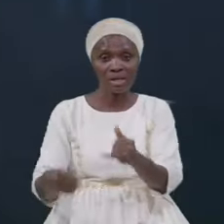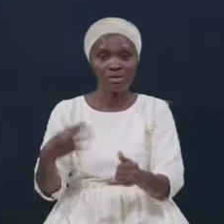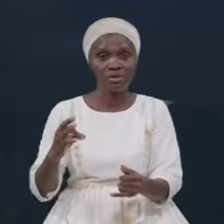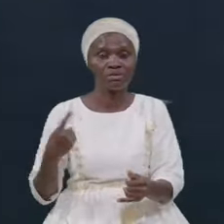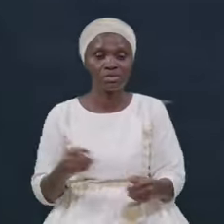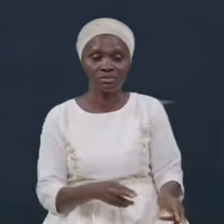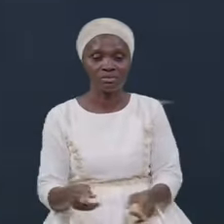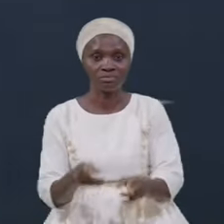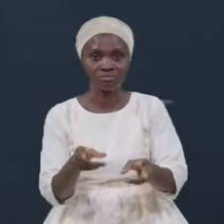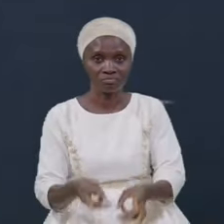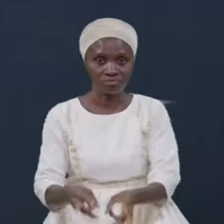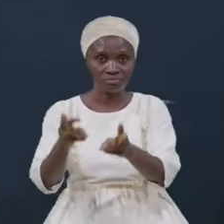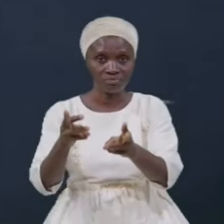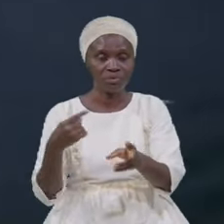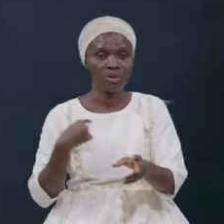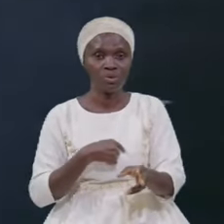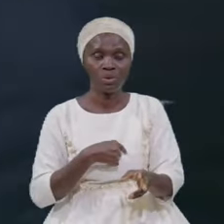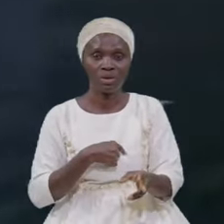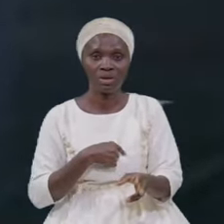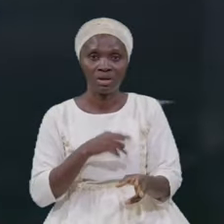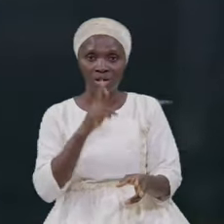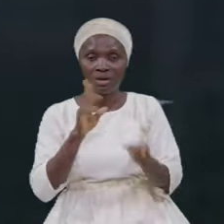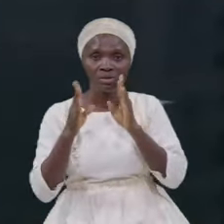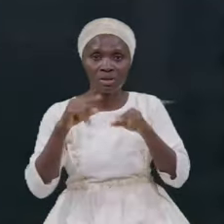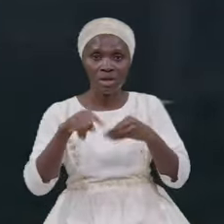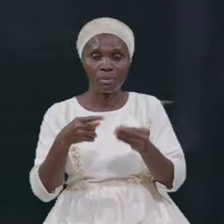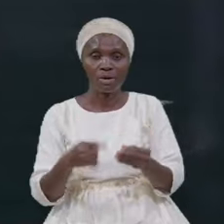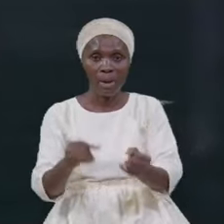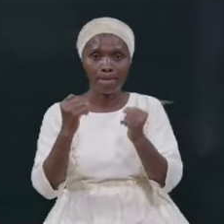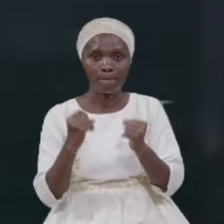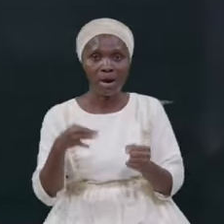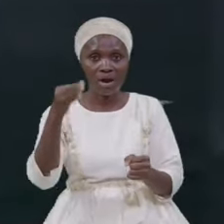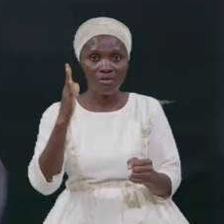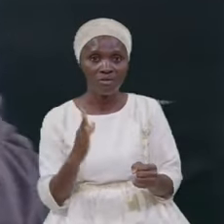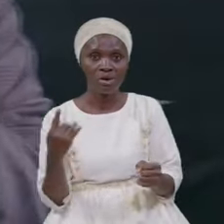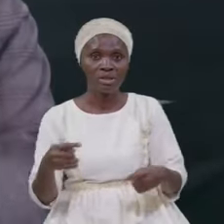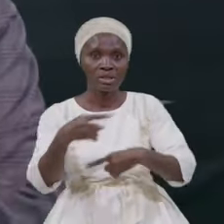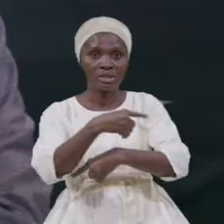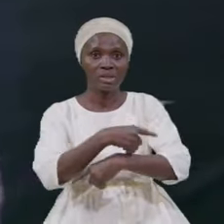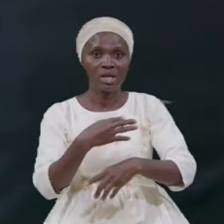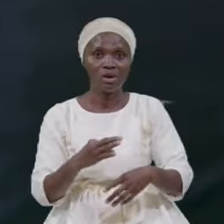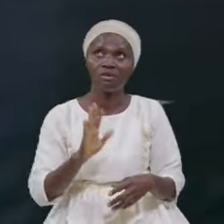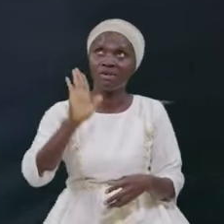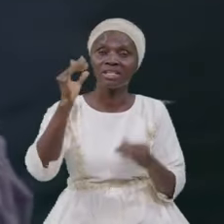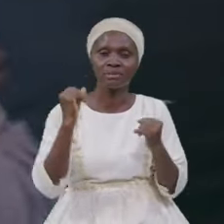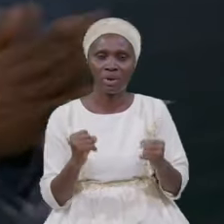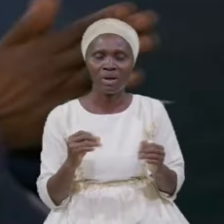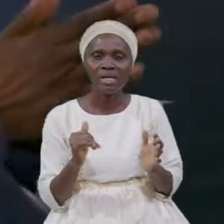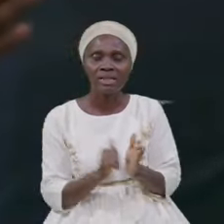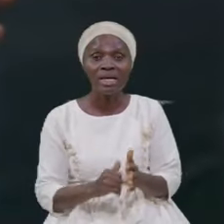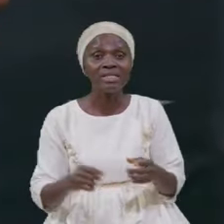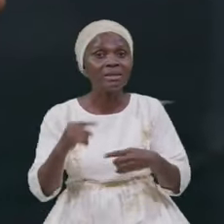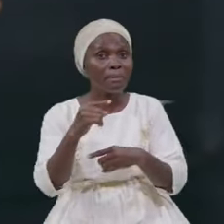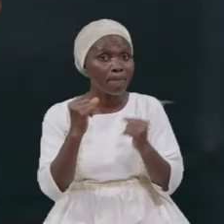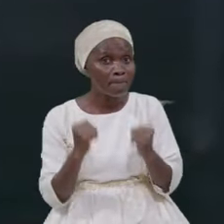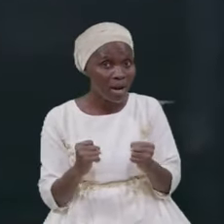le jour de sa puissance. Cette puissance, quand nous disons le jour de sa